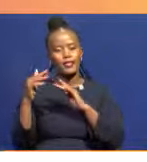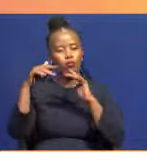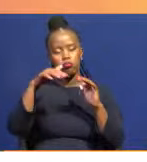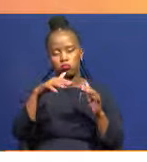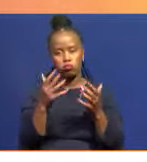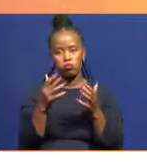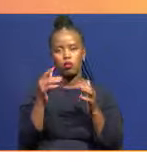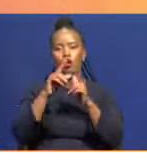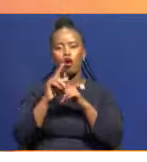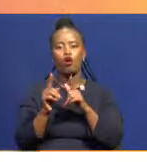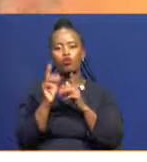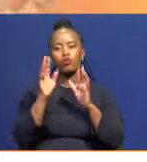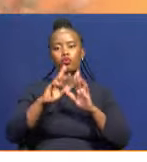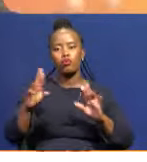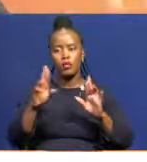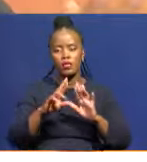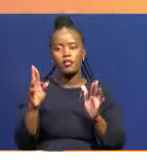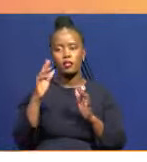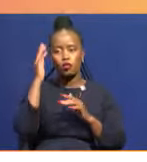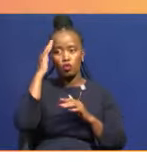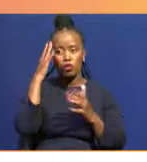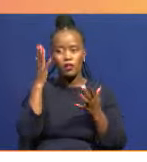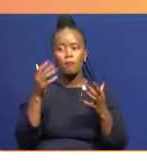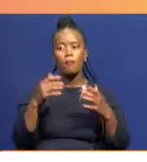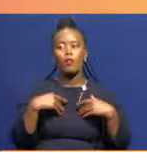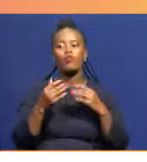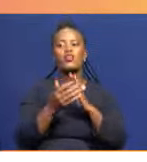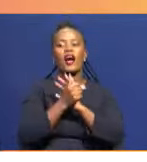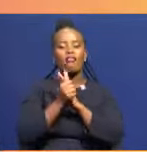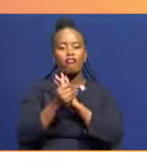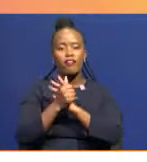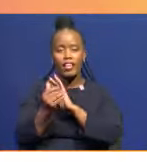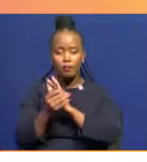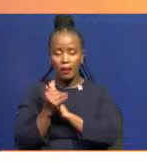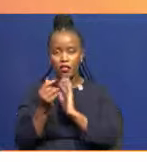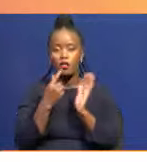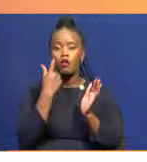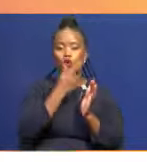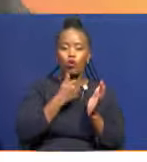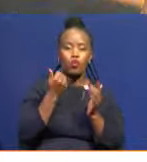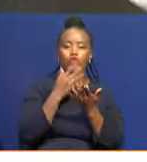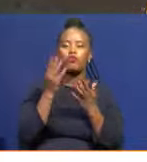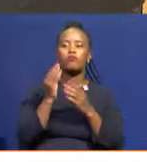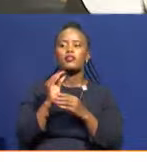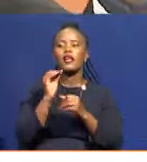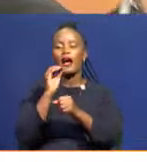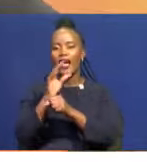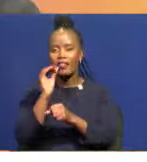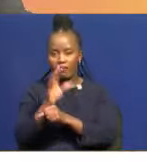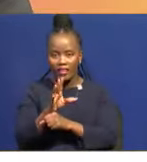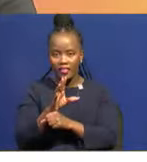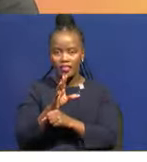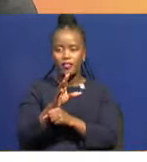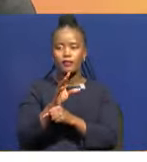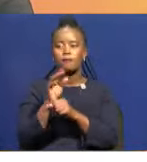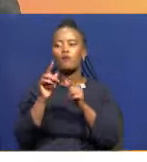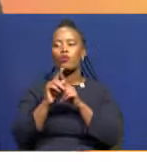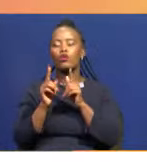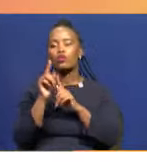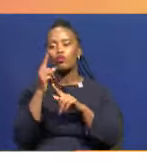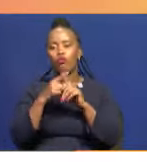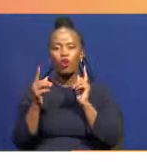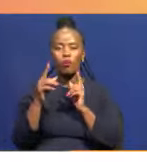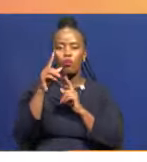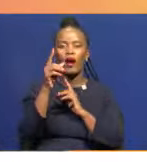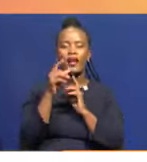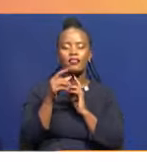na niko na uhakika kuna wale wataalamu wako pale wataweza kuwaelekeza kutoka hatua moja